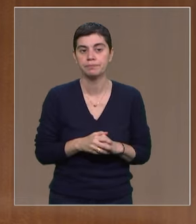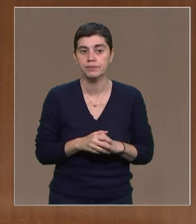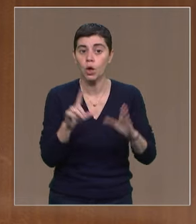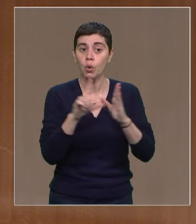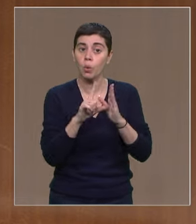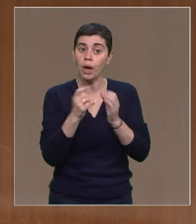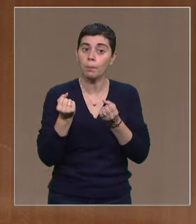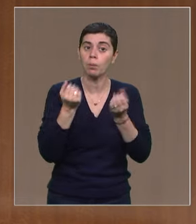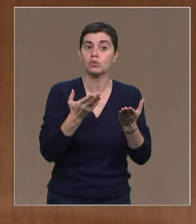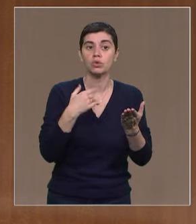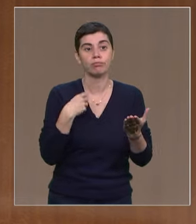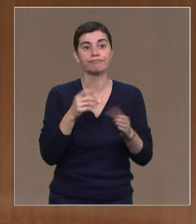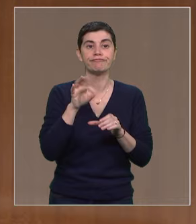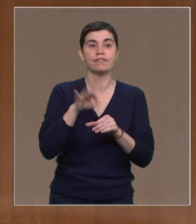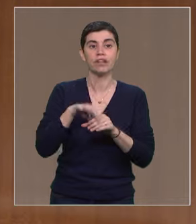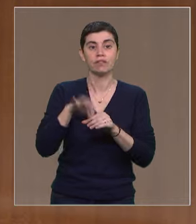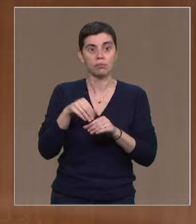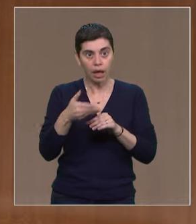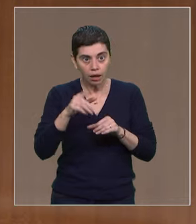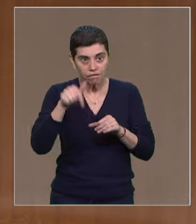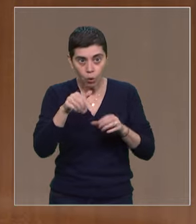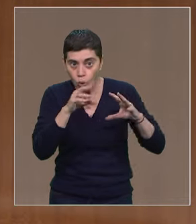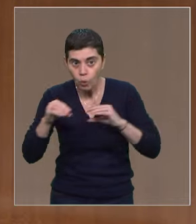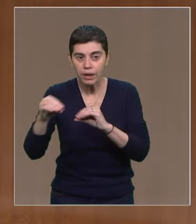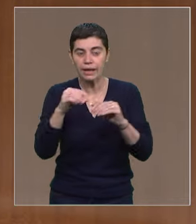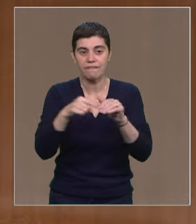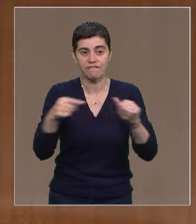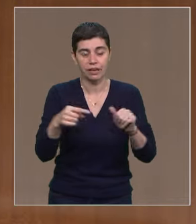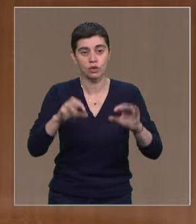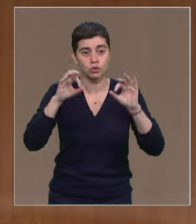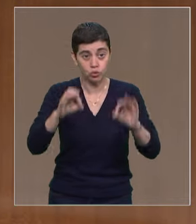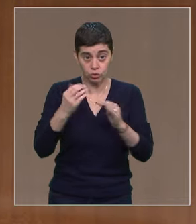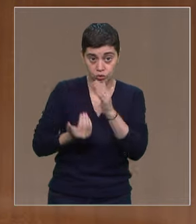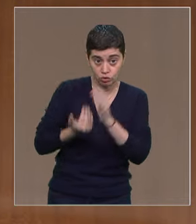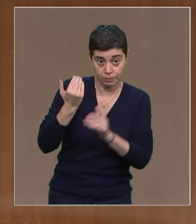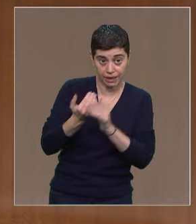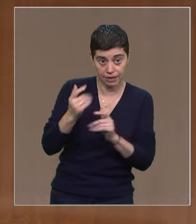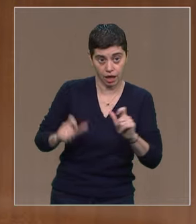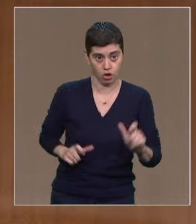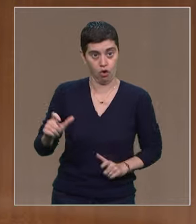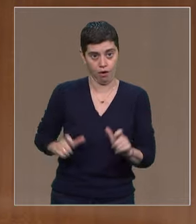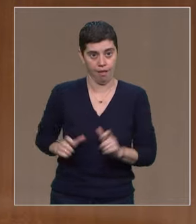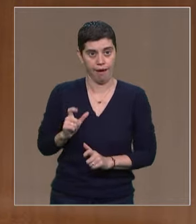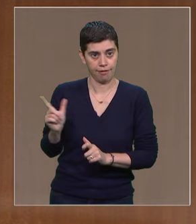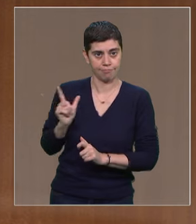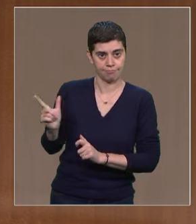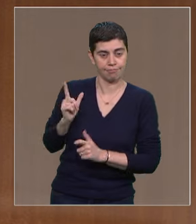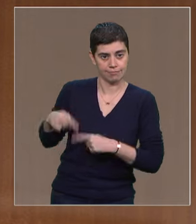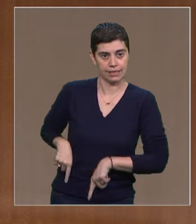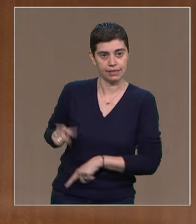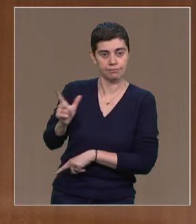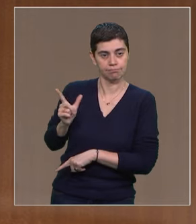nous obliger à aller plus loin. Et c'est notamment ce que nous avons fait ce matin avec ma collègue Amélie Oudéa-Castéra. Nous